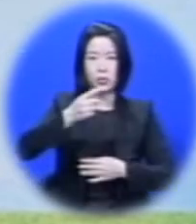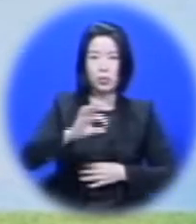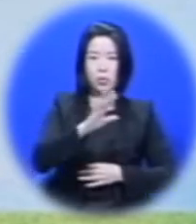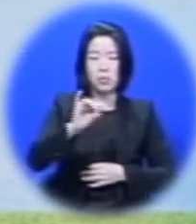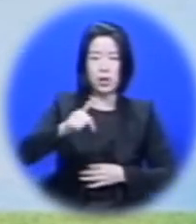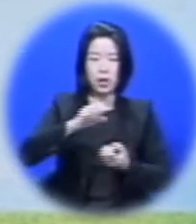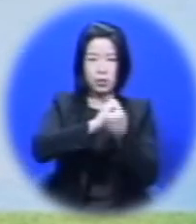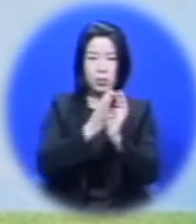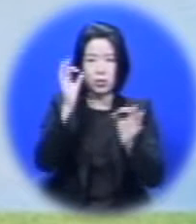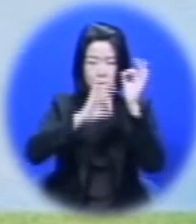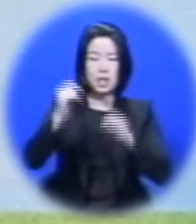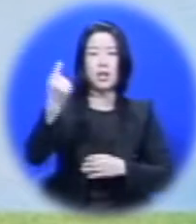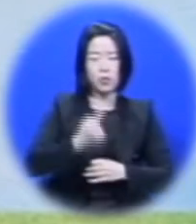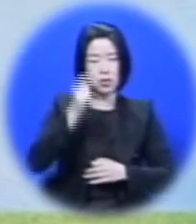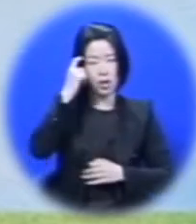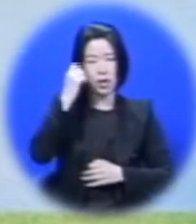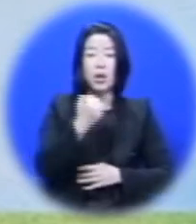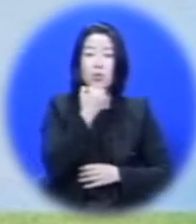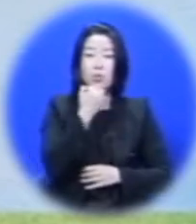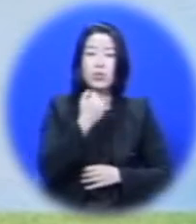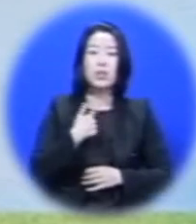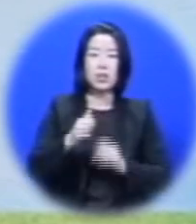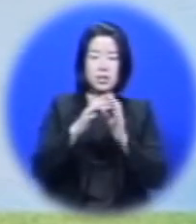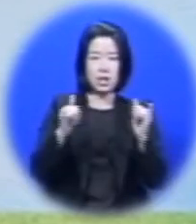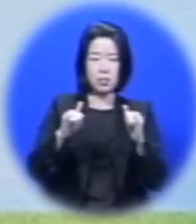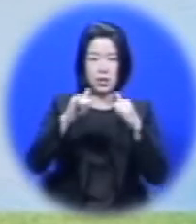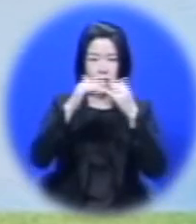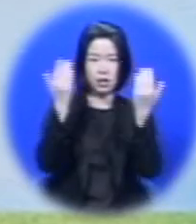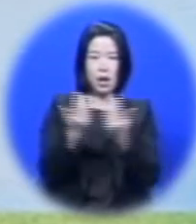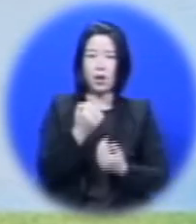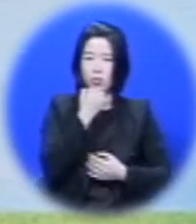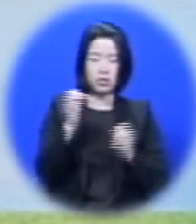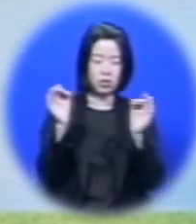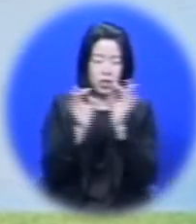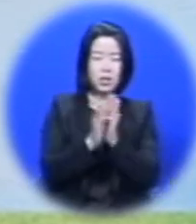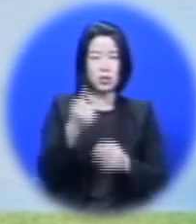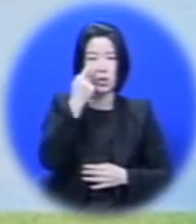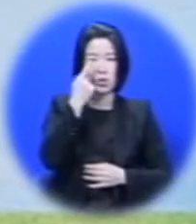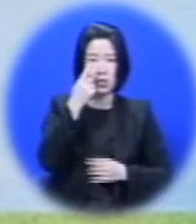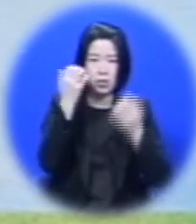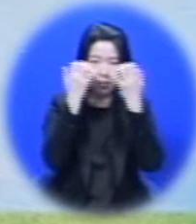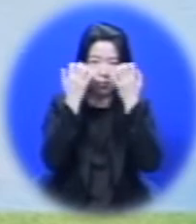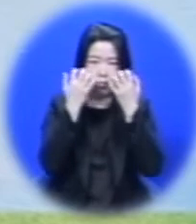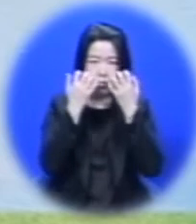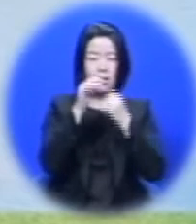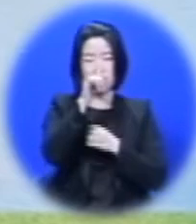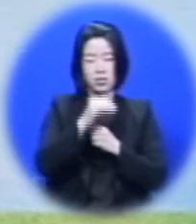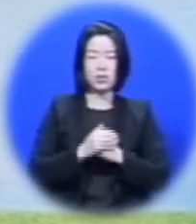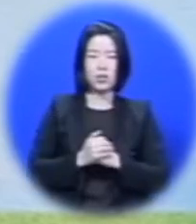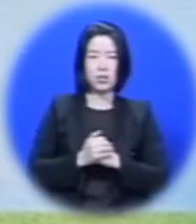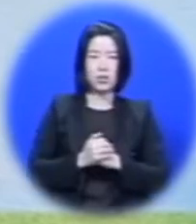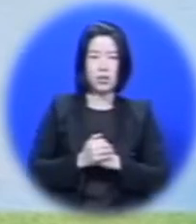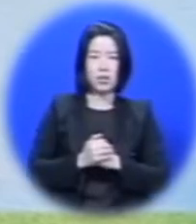찾아오려나. 웃던 사람들의 웃음이 다 사라지고 그리고 눈에는 눈망울이 맺혔다는 거예요.